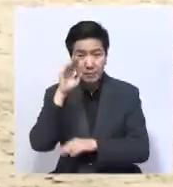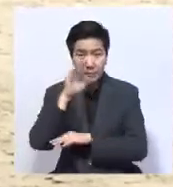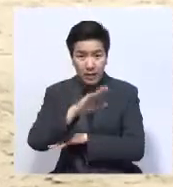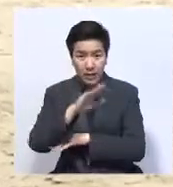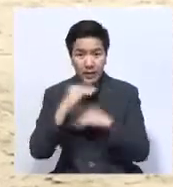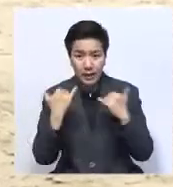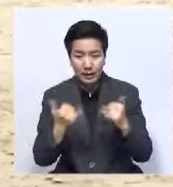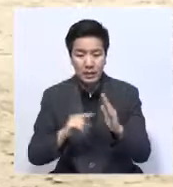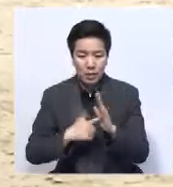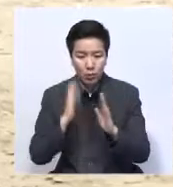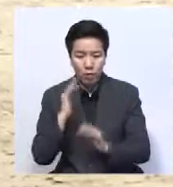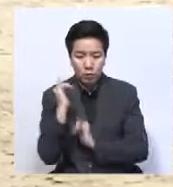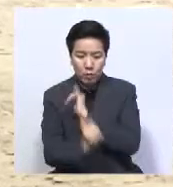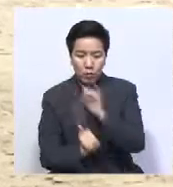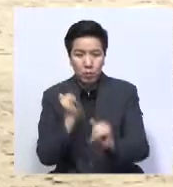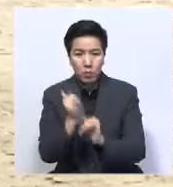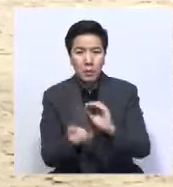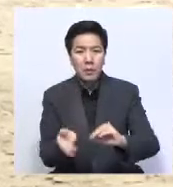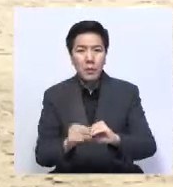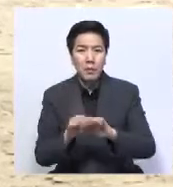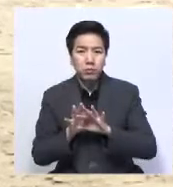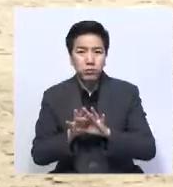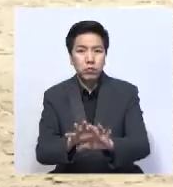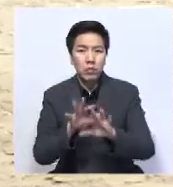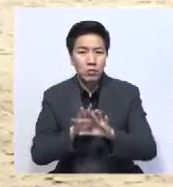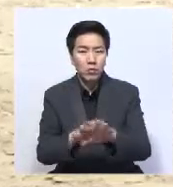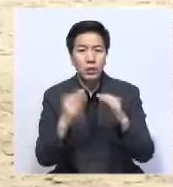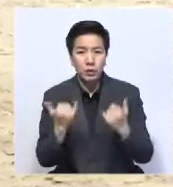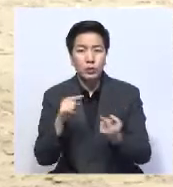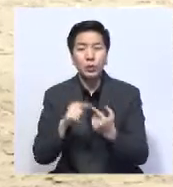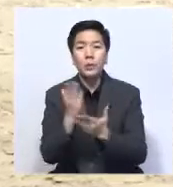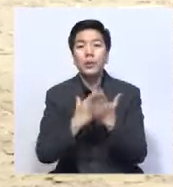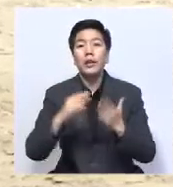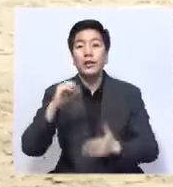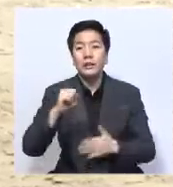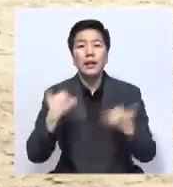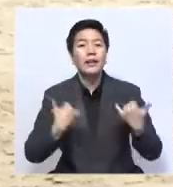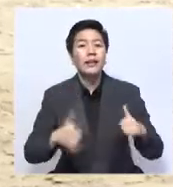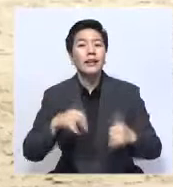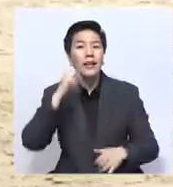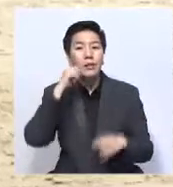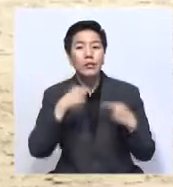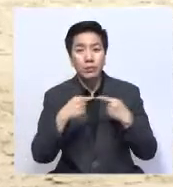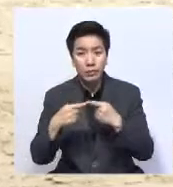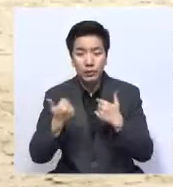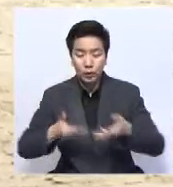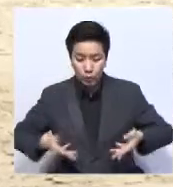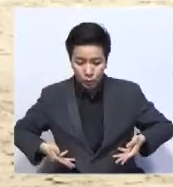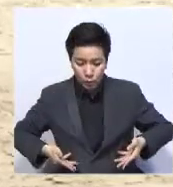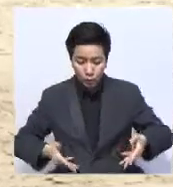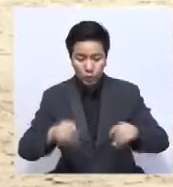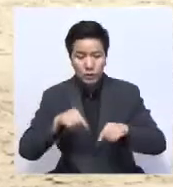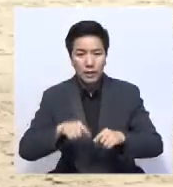ของวันนี้ค่ะจะเริ่มคึกคักไปด้วยประชาชนที่จะทยอยเดินทางเข้ามาในที่บางแสนเพื่อที่จะมาเล่นน้ำกันค่ะโดยถนน